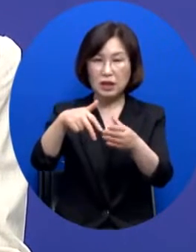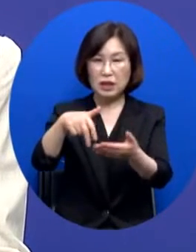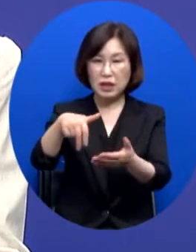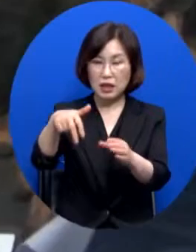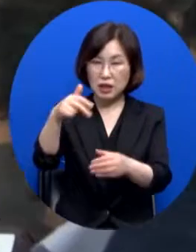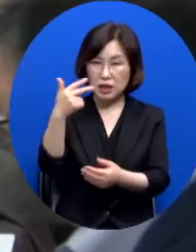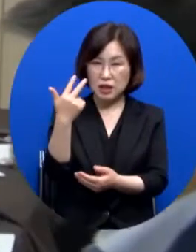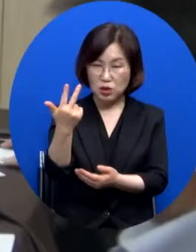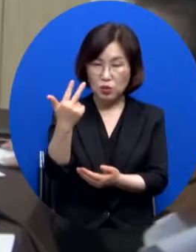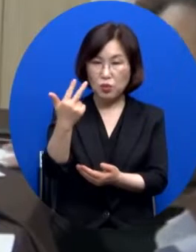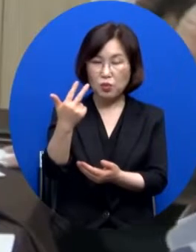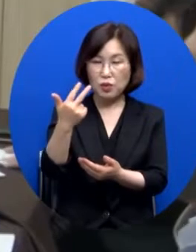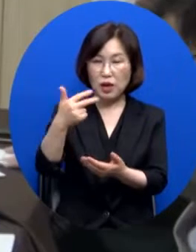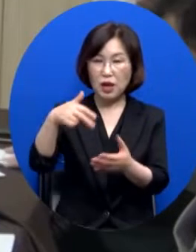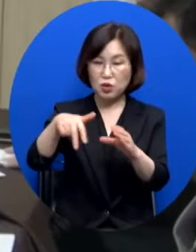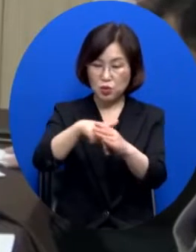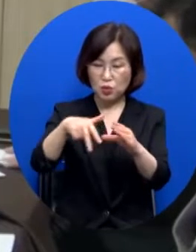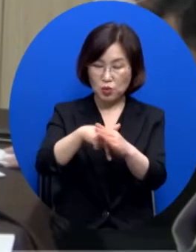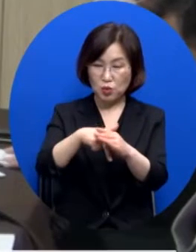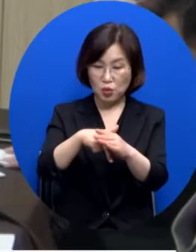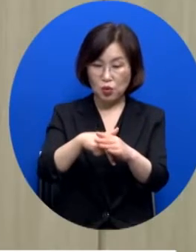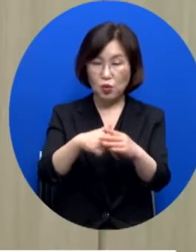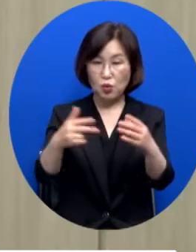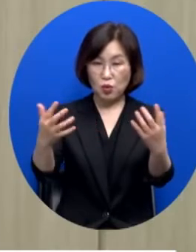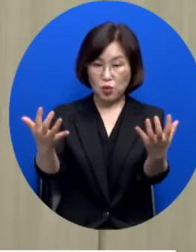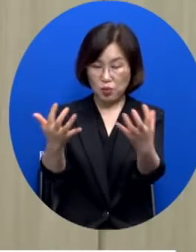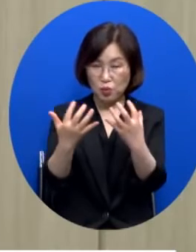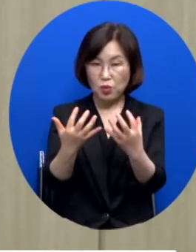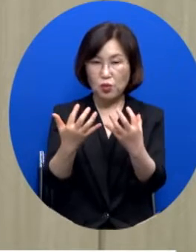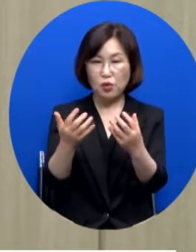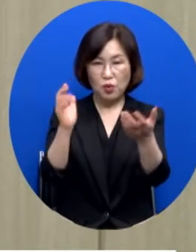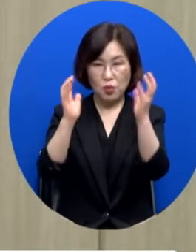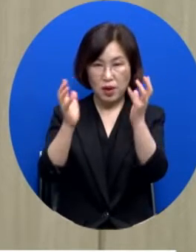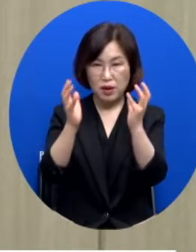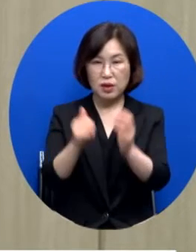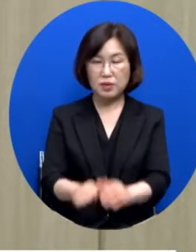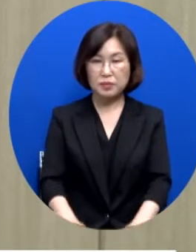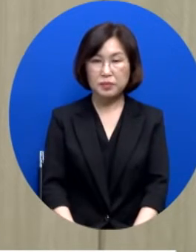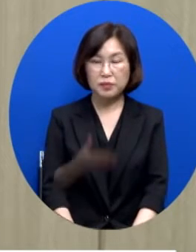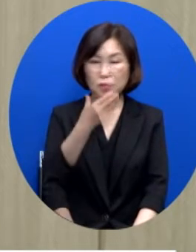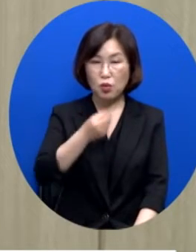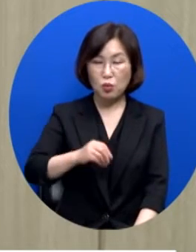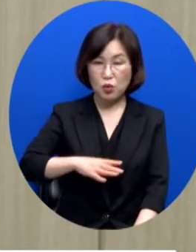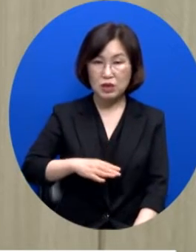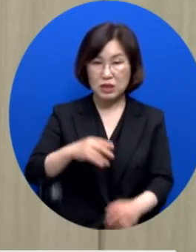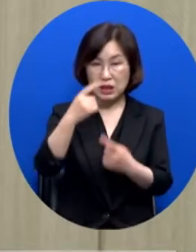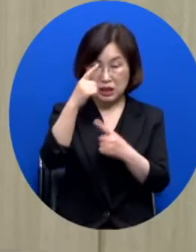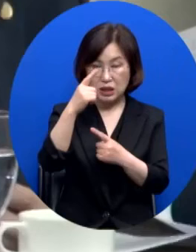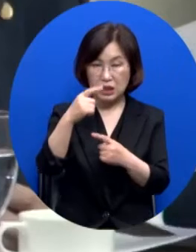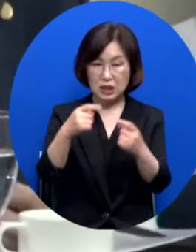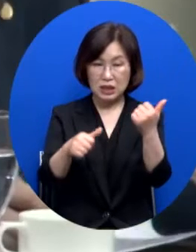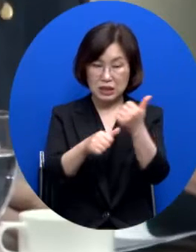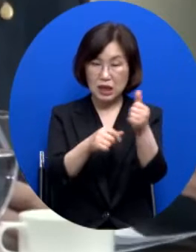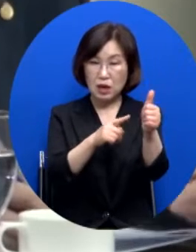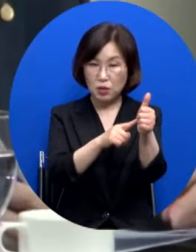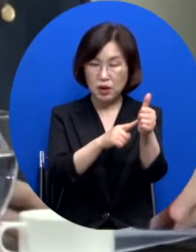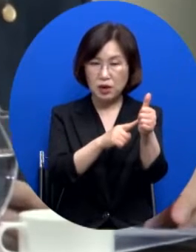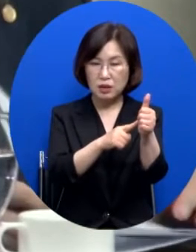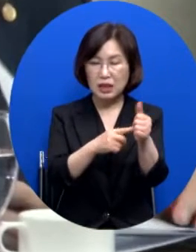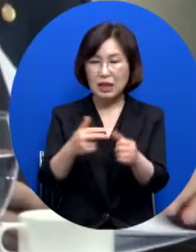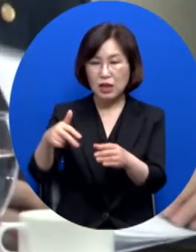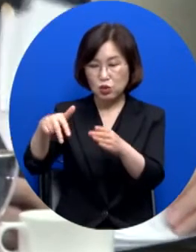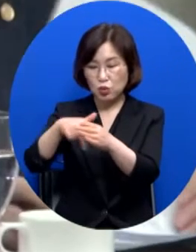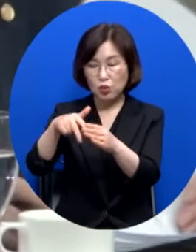열렸습니다. 간담회에 참석한 보건복지부 이기일 제2차관은 생명을 지키는 일에 종교계가 적극